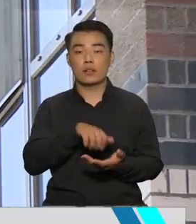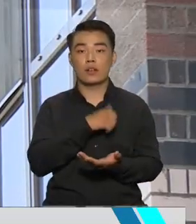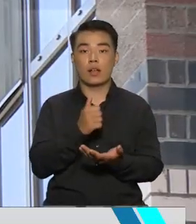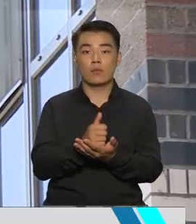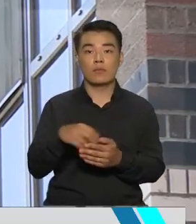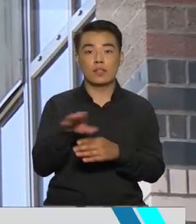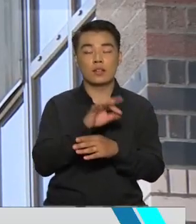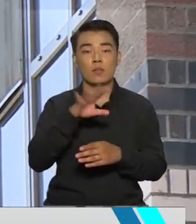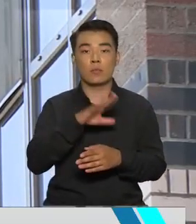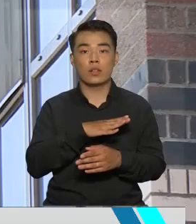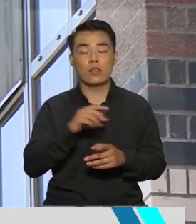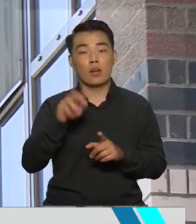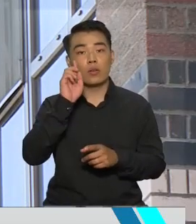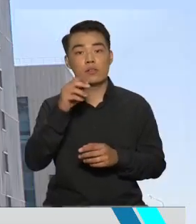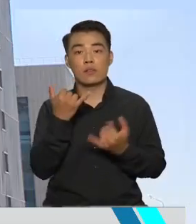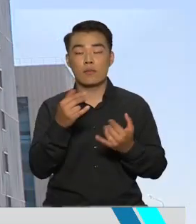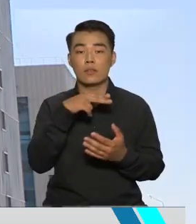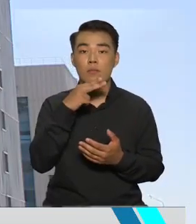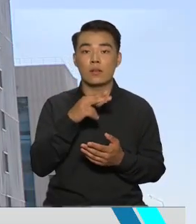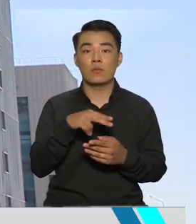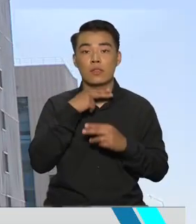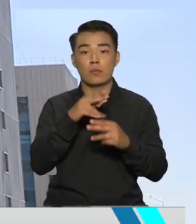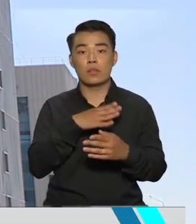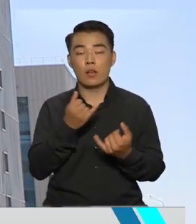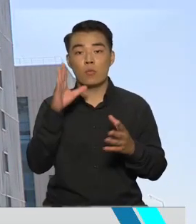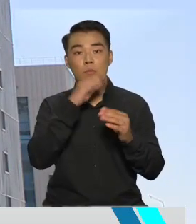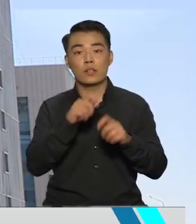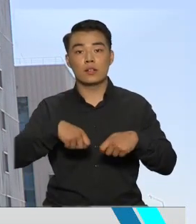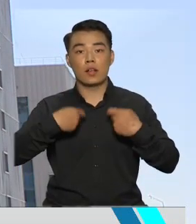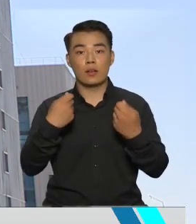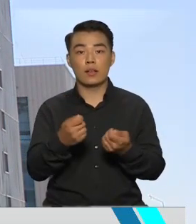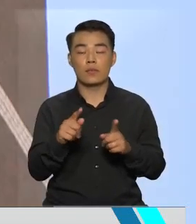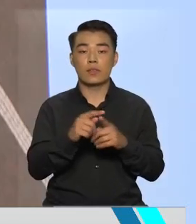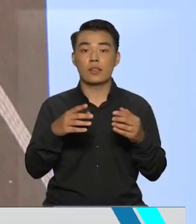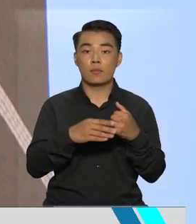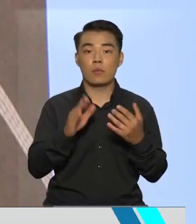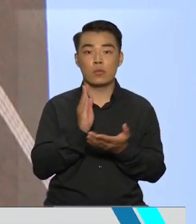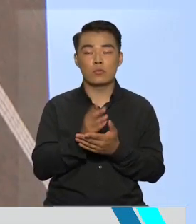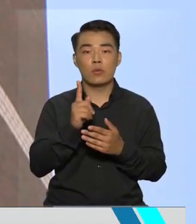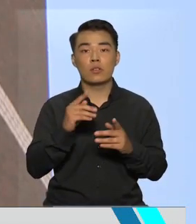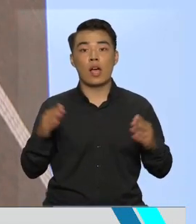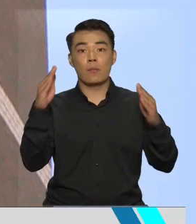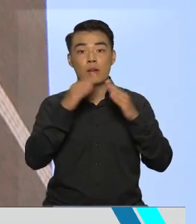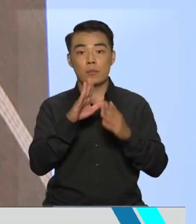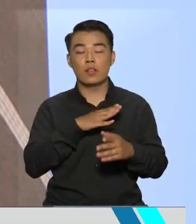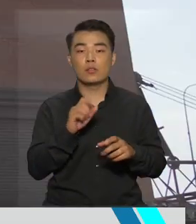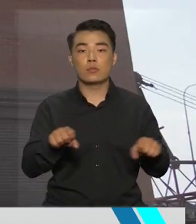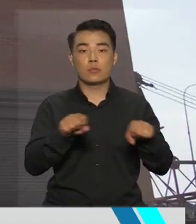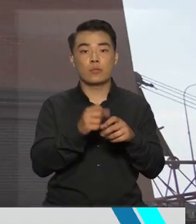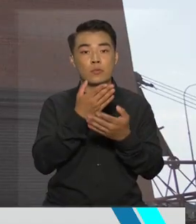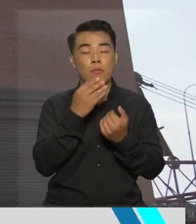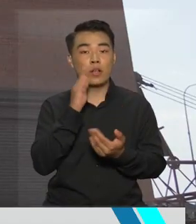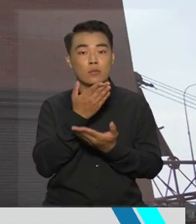многих регионов. Видимо, власти рассчитывали, что успеют их подвести к сдаче объекта. Однако дома поднимали, а труб как не было, так и нет.